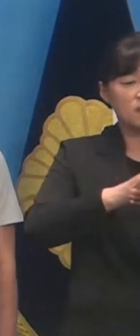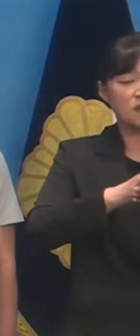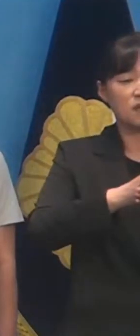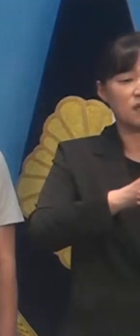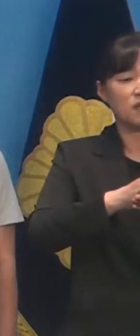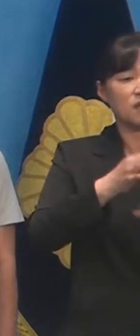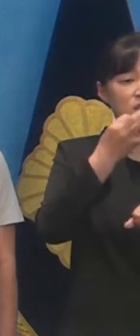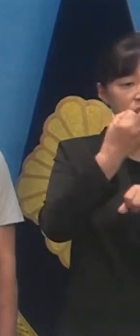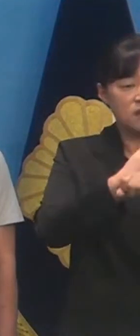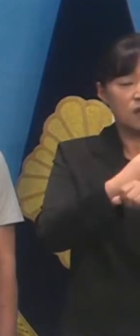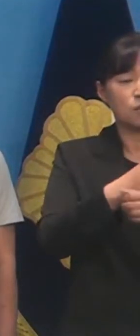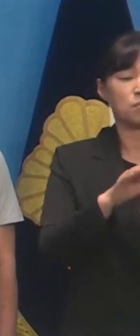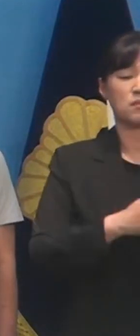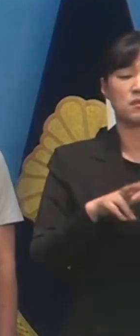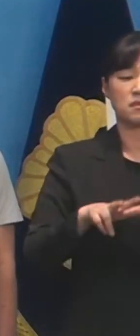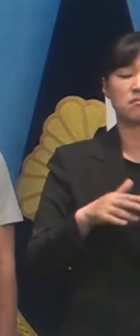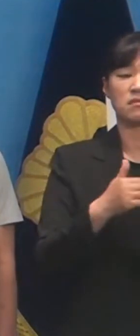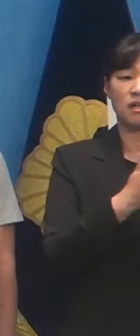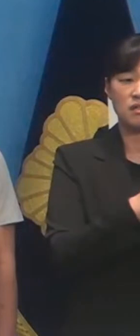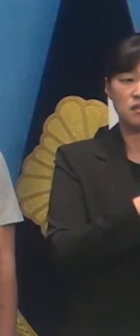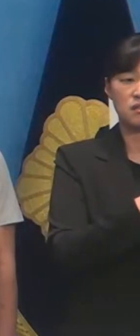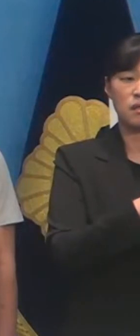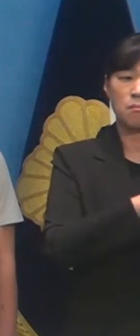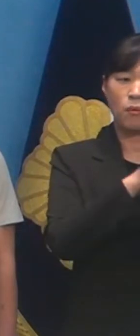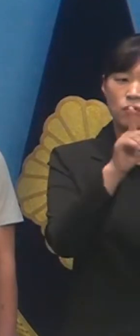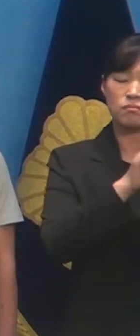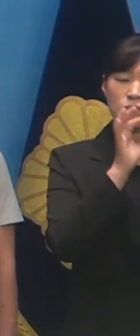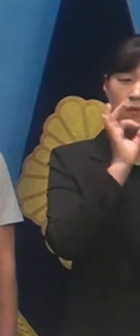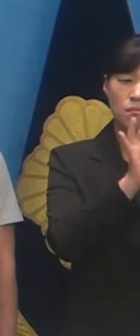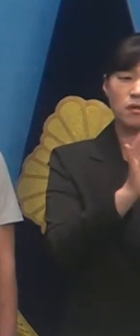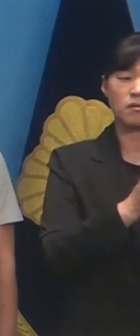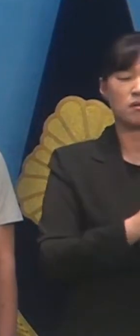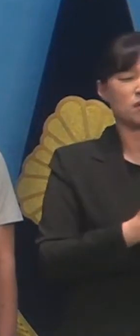인수하고 현재까지 보여왔던 행태들은